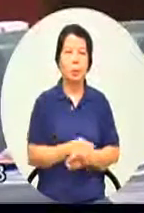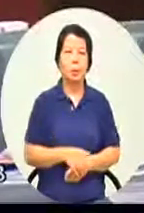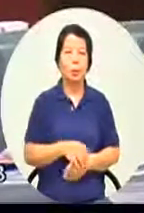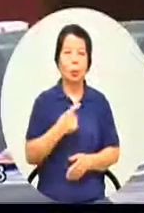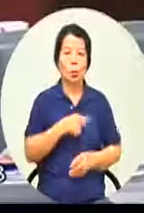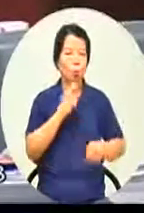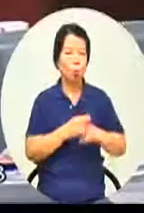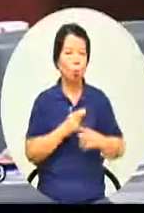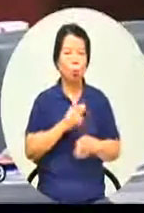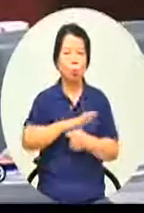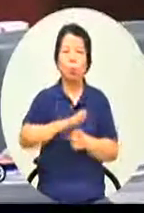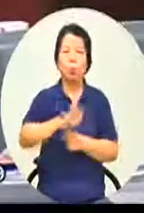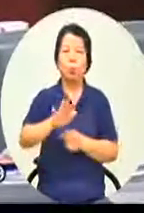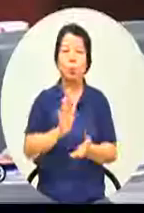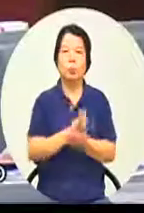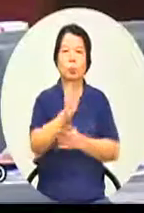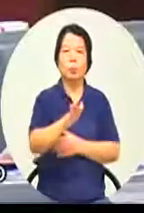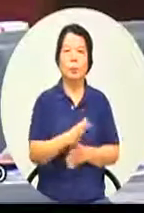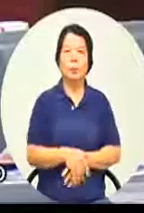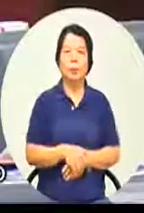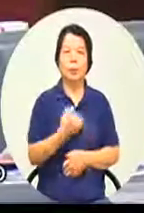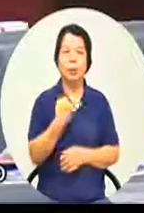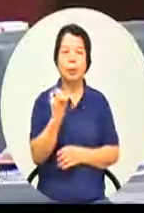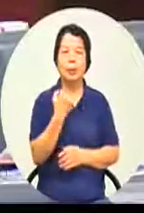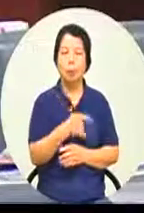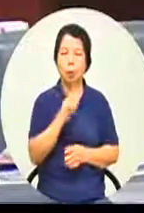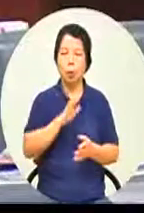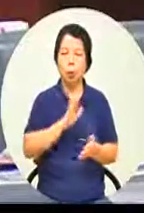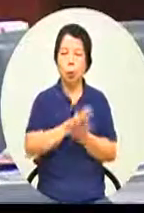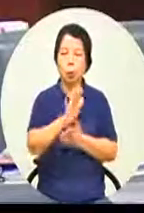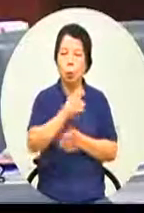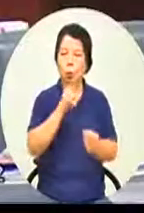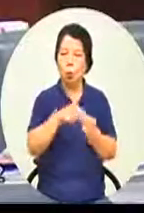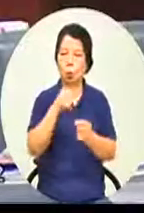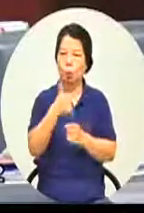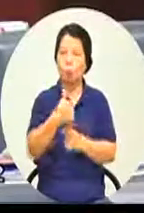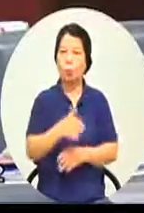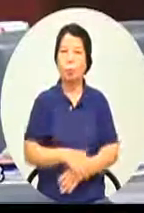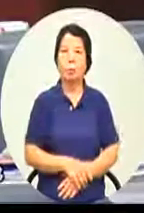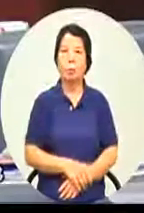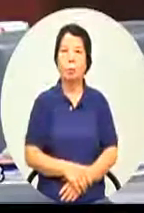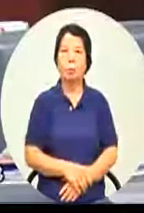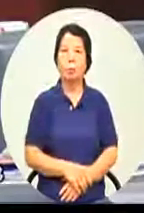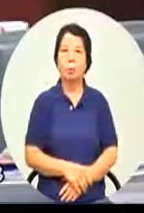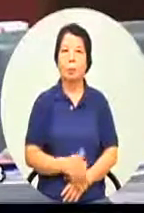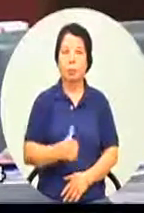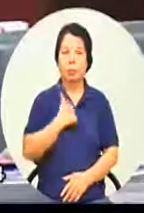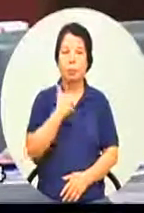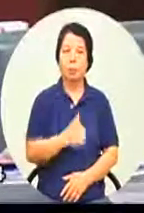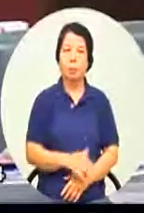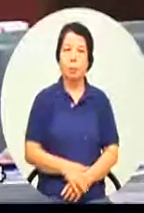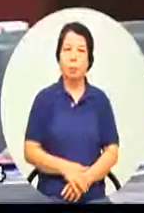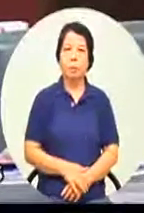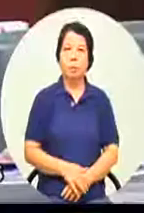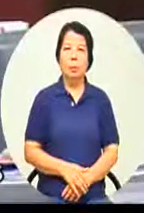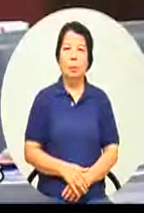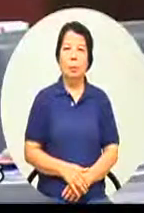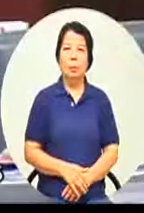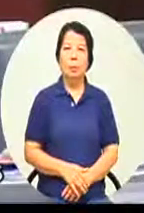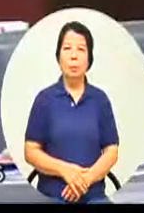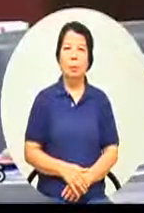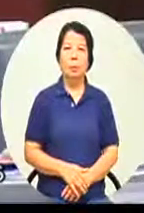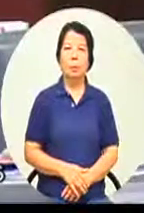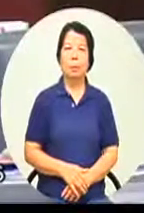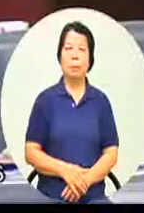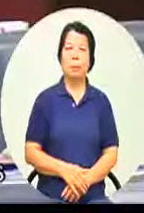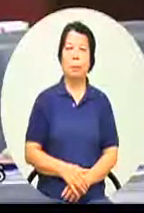满的哈，未来哈应该还很有可为。可是实际上呢，我觉得我不是